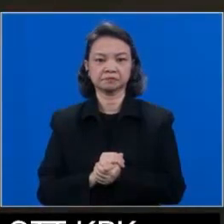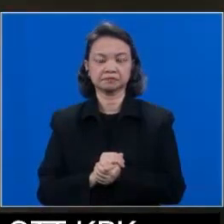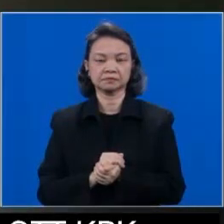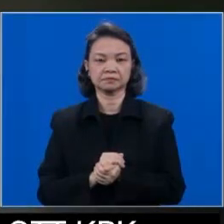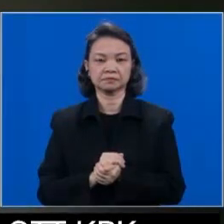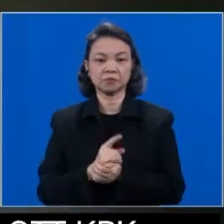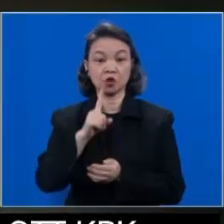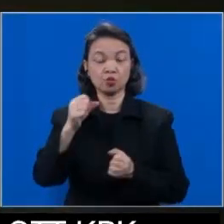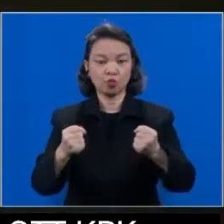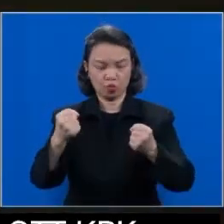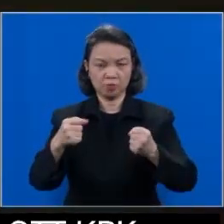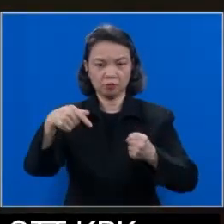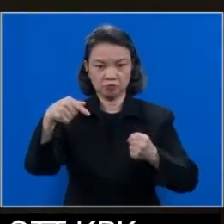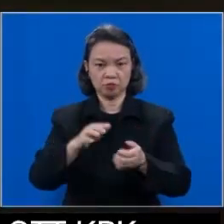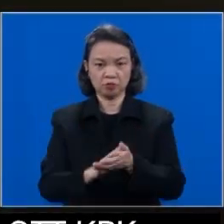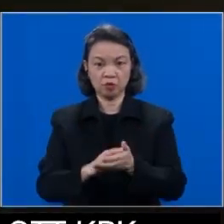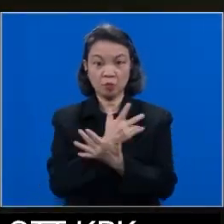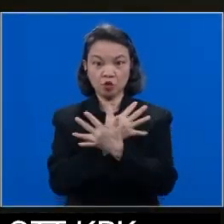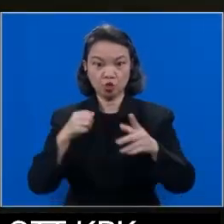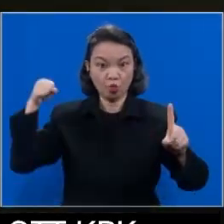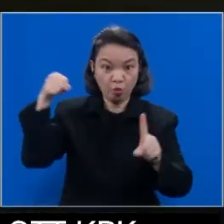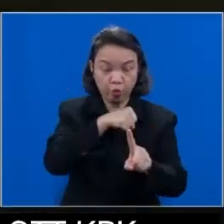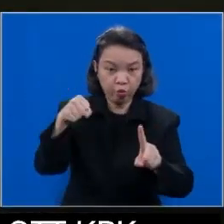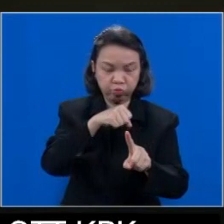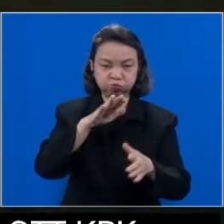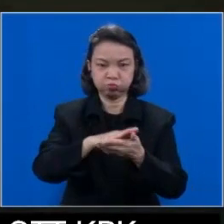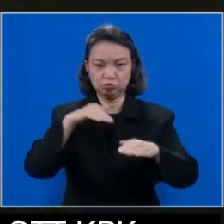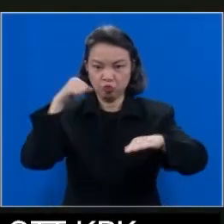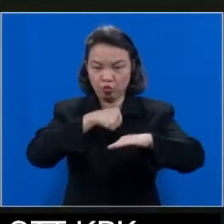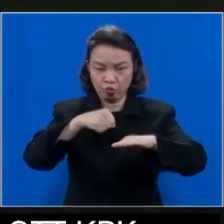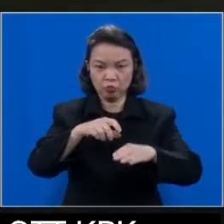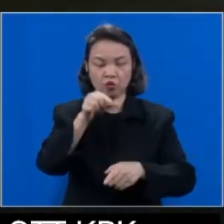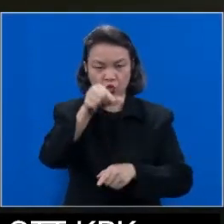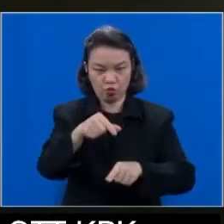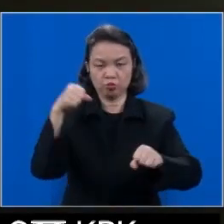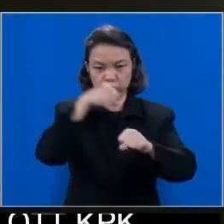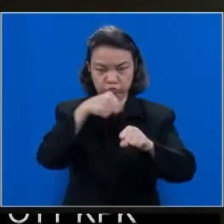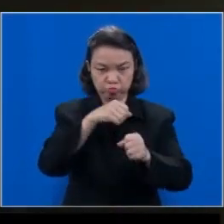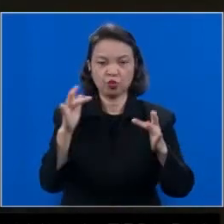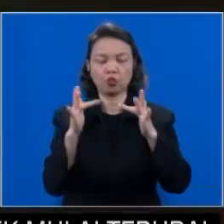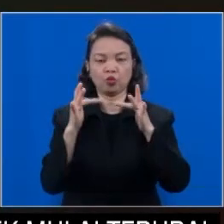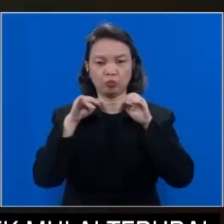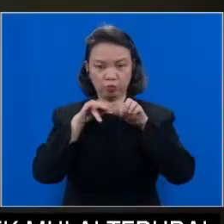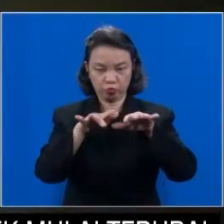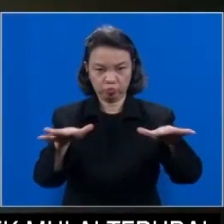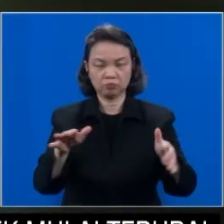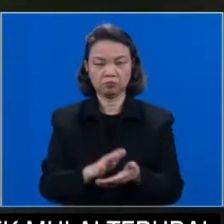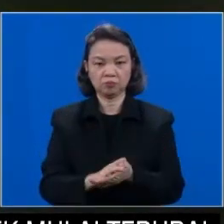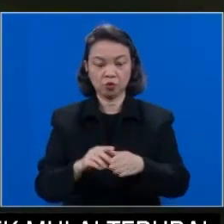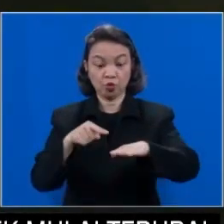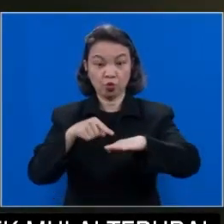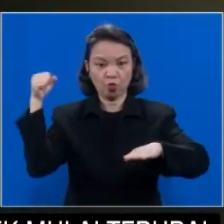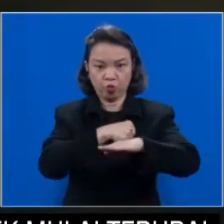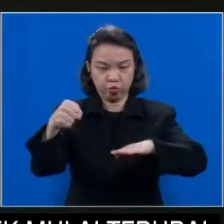sebuah mobil minibus jadi sasaran Amuk warga di kota Malang pada senin malam dan jadi viral di media sosial selain merusak kendaraan